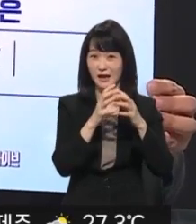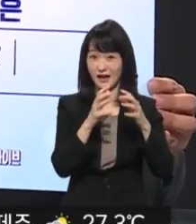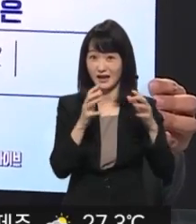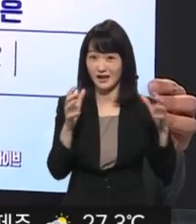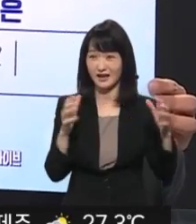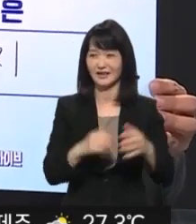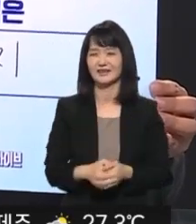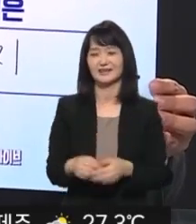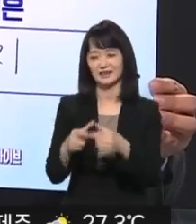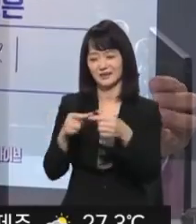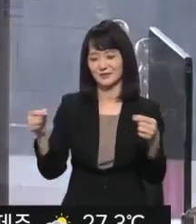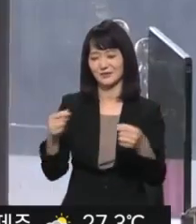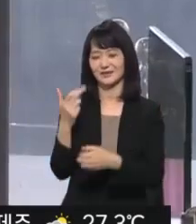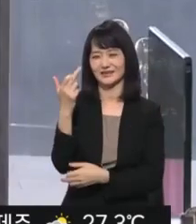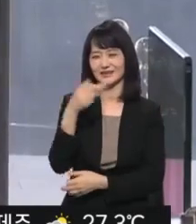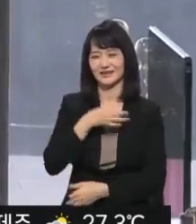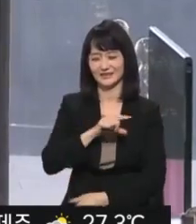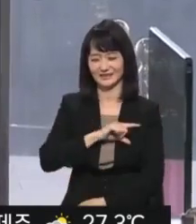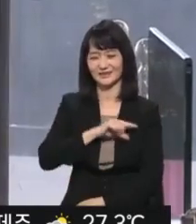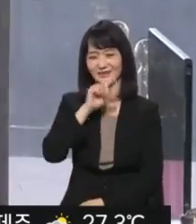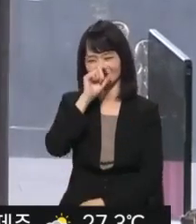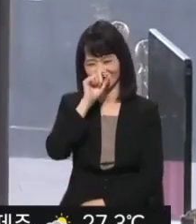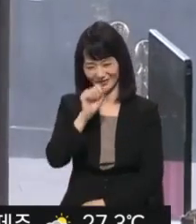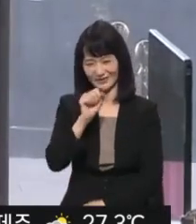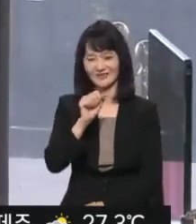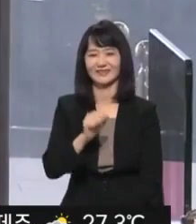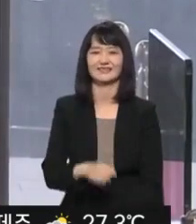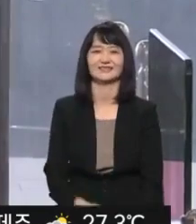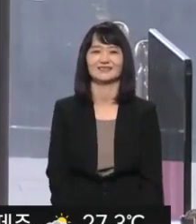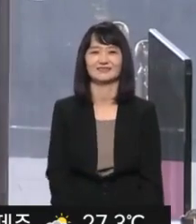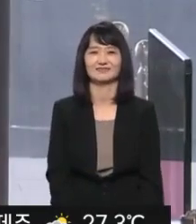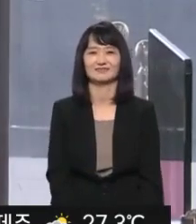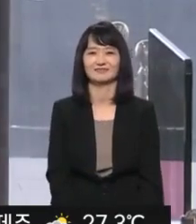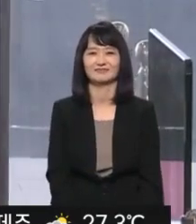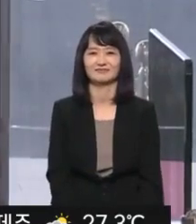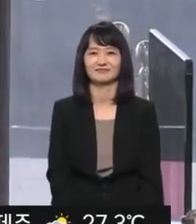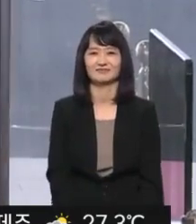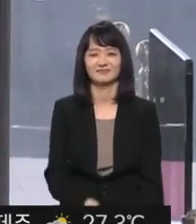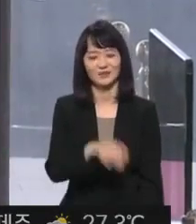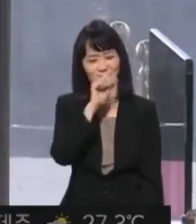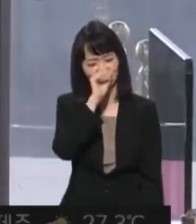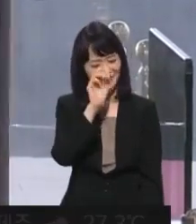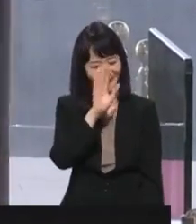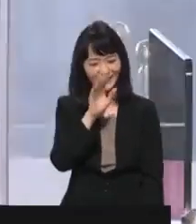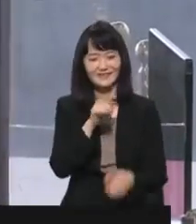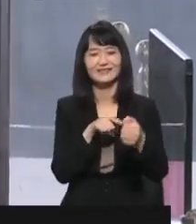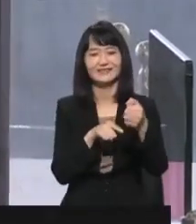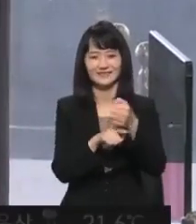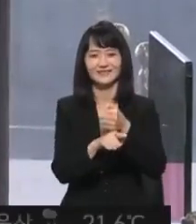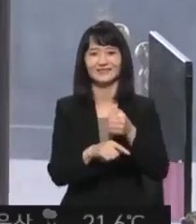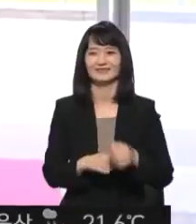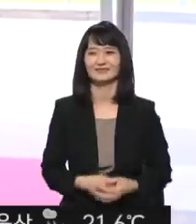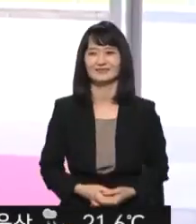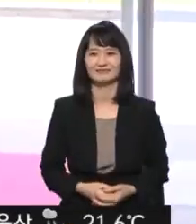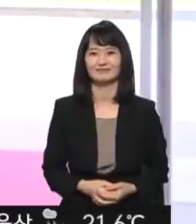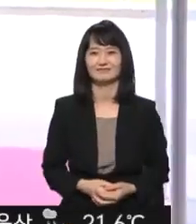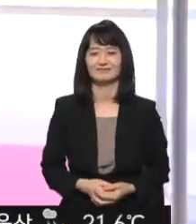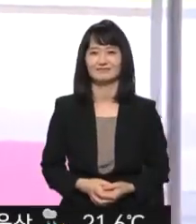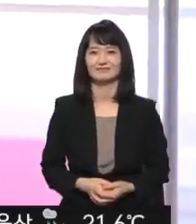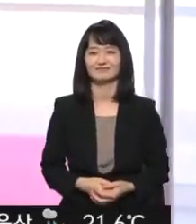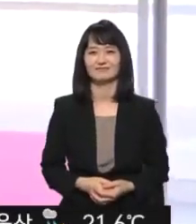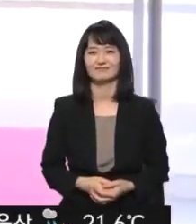산 이름이며 좋겠어요 아아 후지다 예 좋지 않다 다는 뜻이 좀 해 먼저 그래도 등 막 게이고